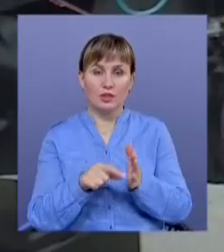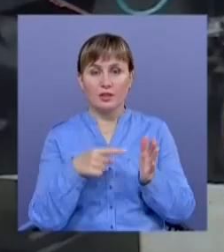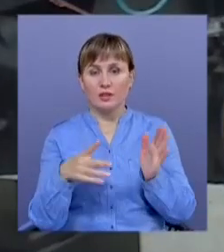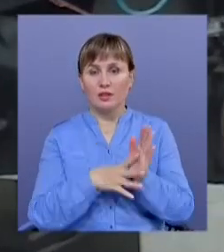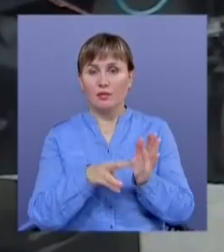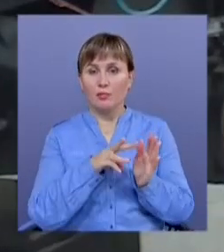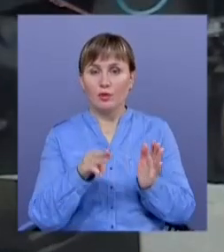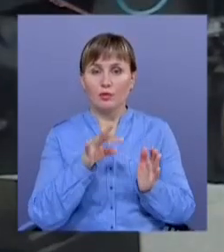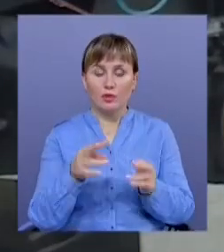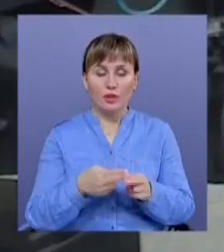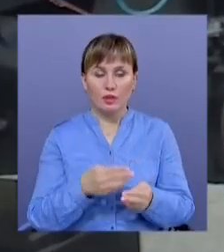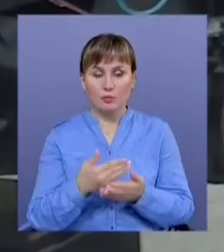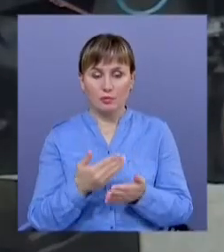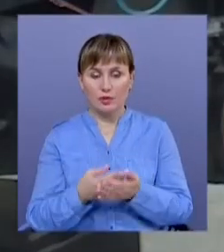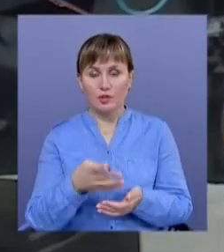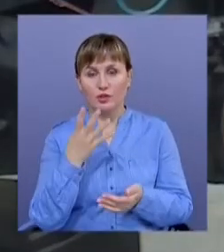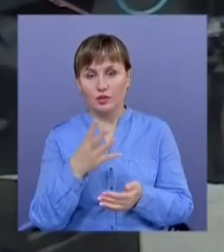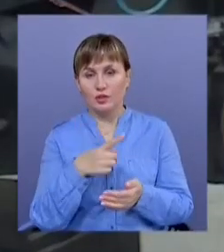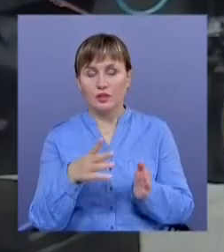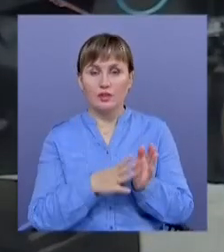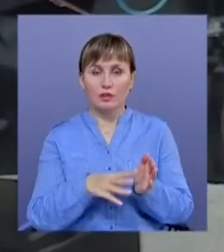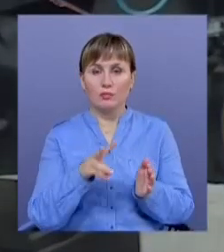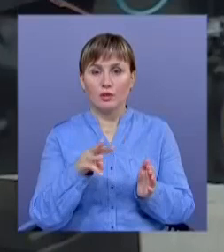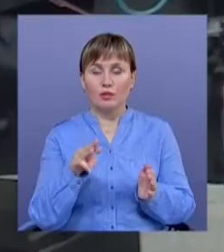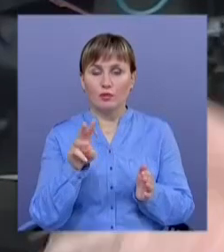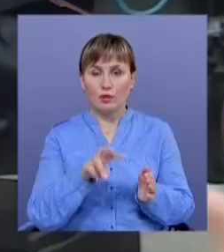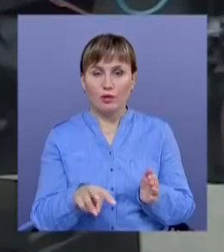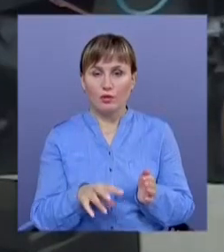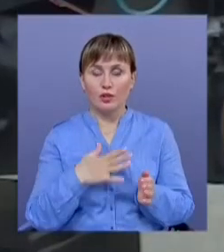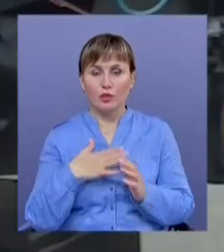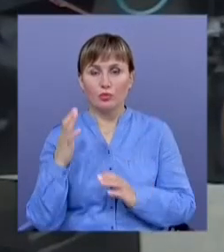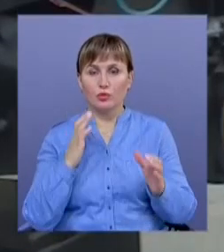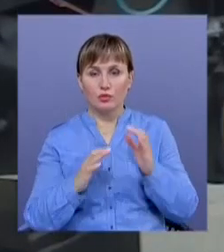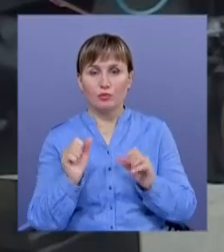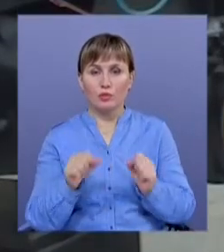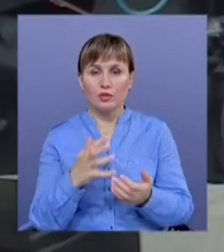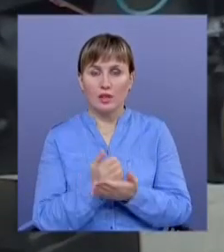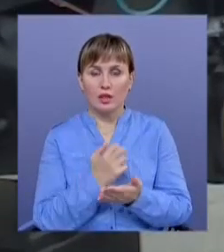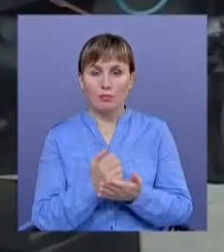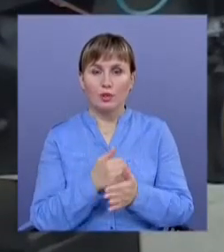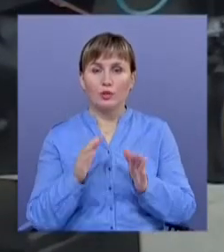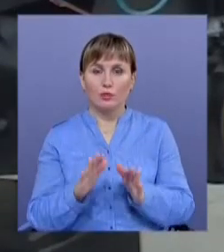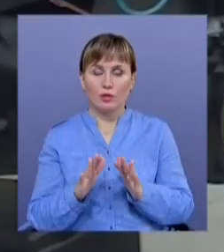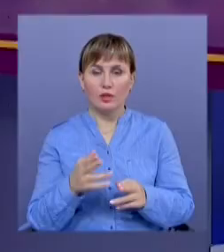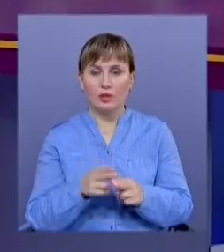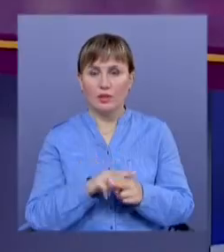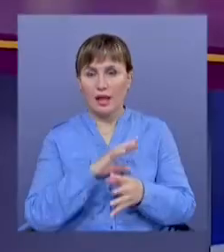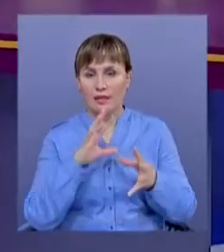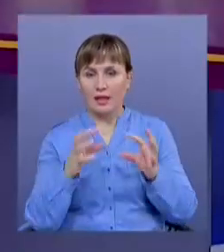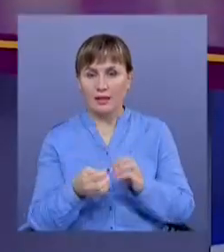тонн, это примерно 4-9 миллионов долларов наши университеты могут зарабатывать только вот на этих